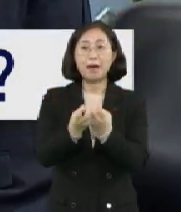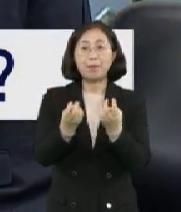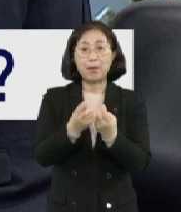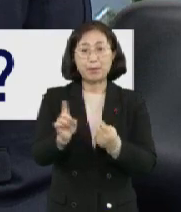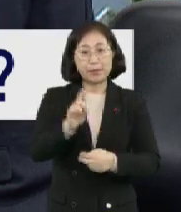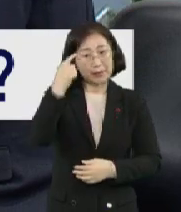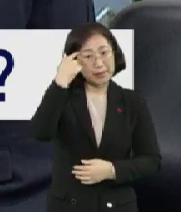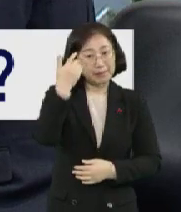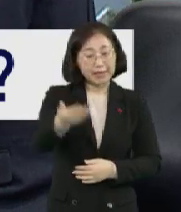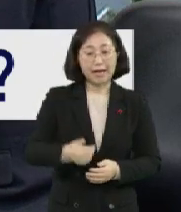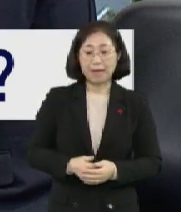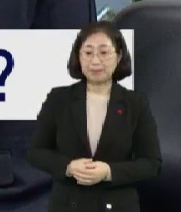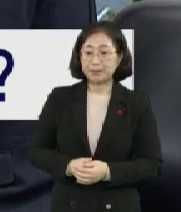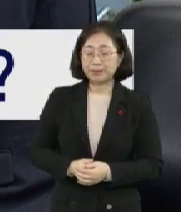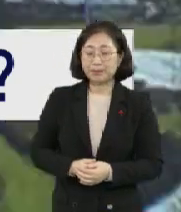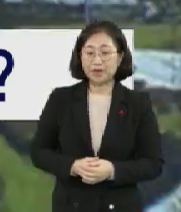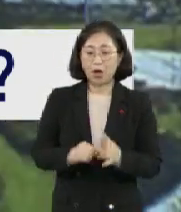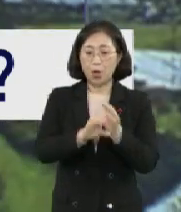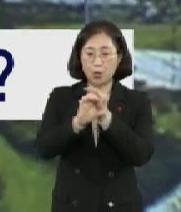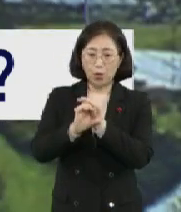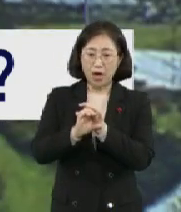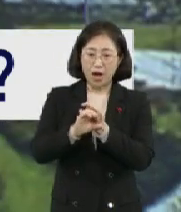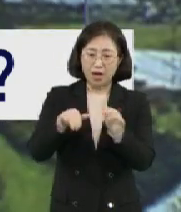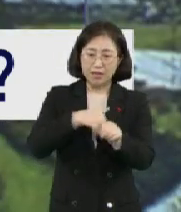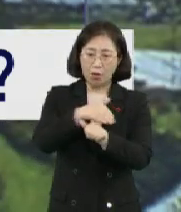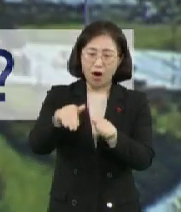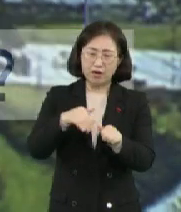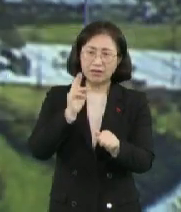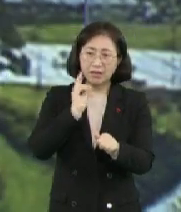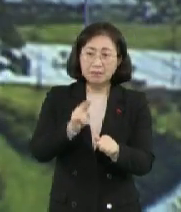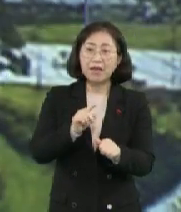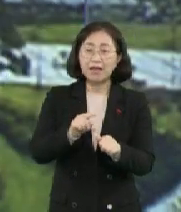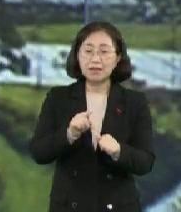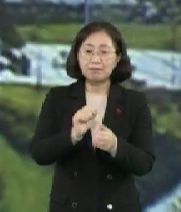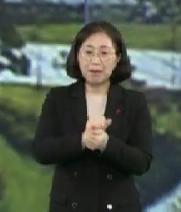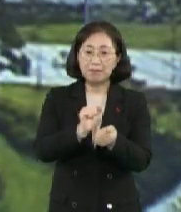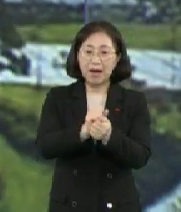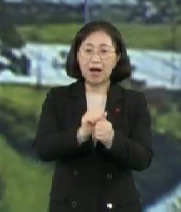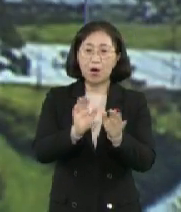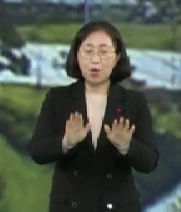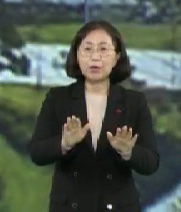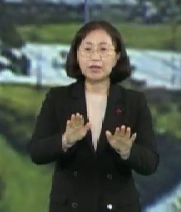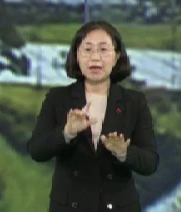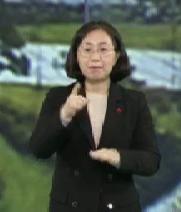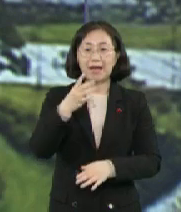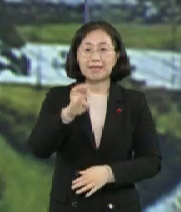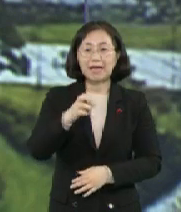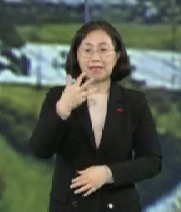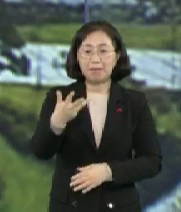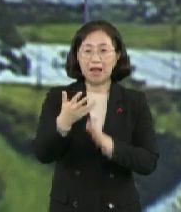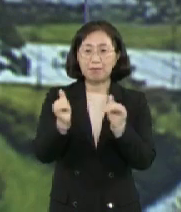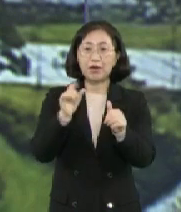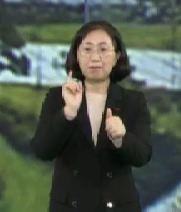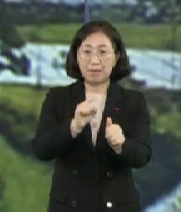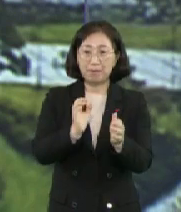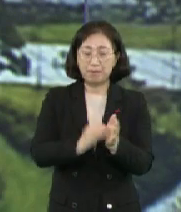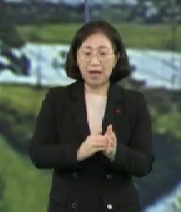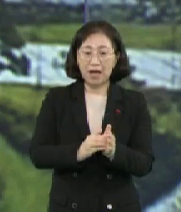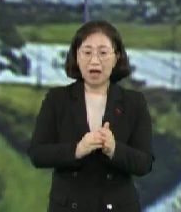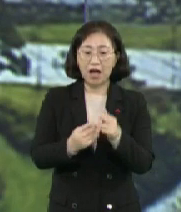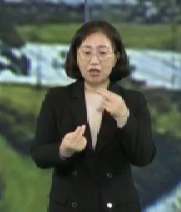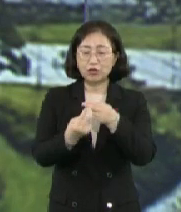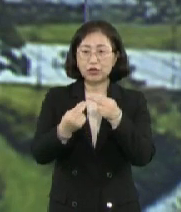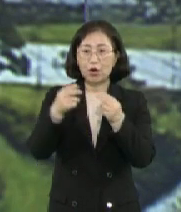여쭤보겠습니다. 예, 먼저 코로나19 상황이 심상치 않습니다. 오늘 그 0시 기준에서 148명이 발생했고